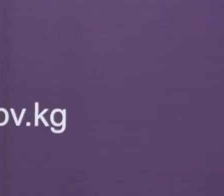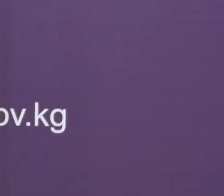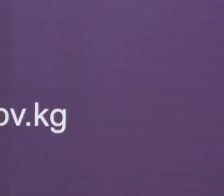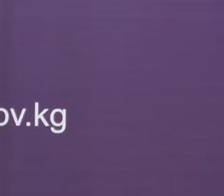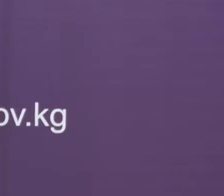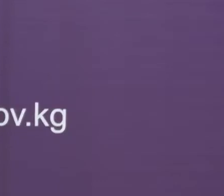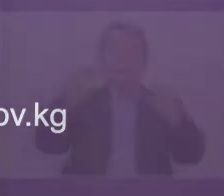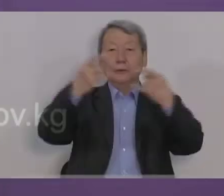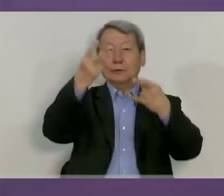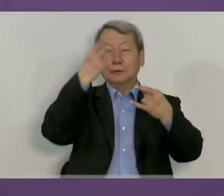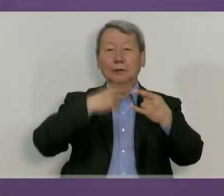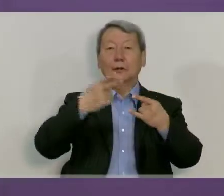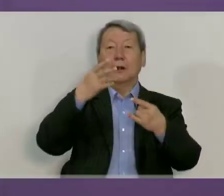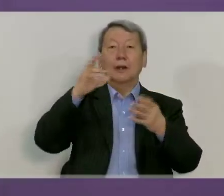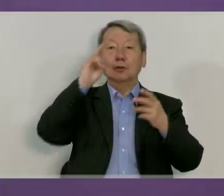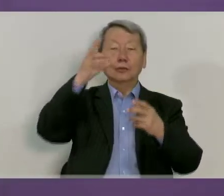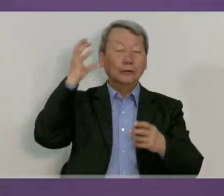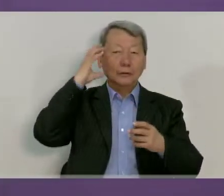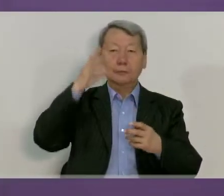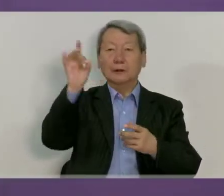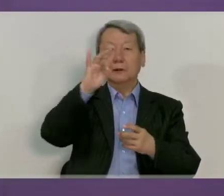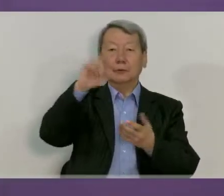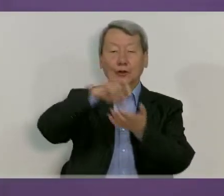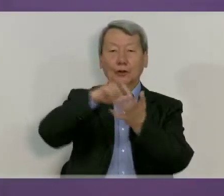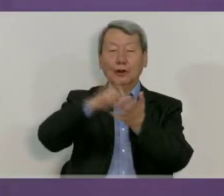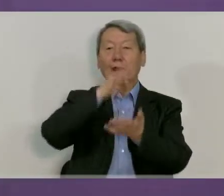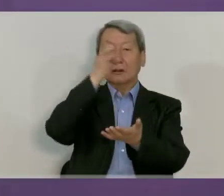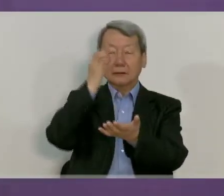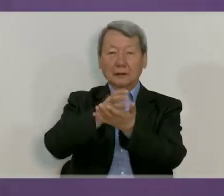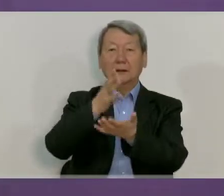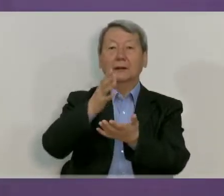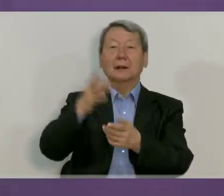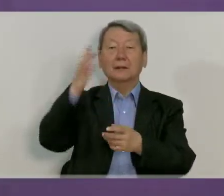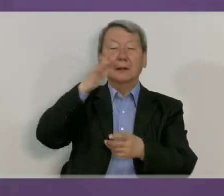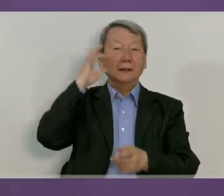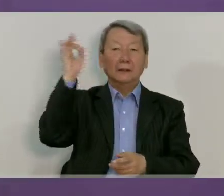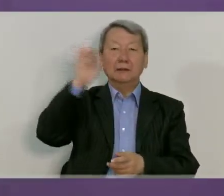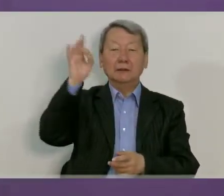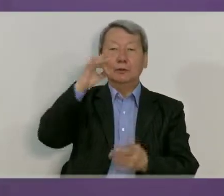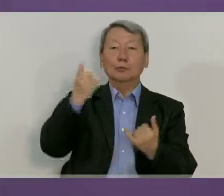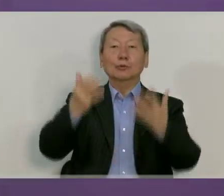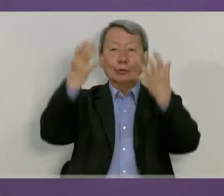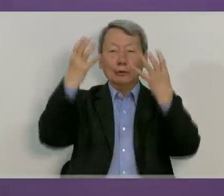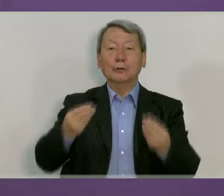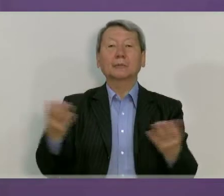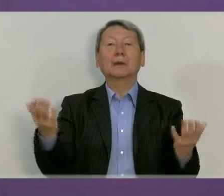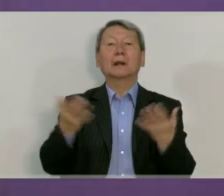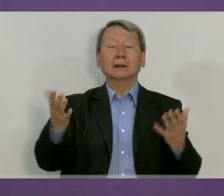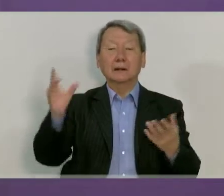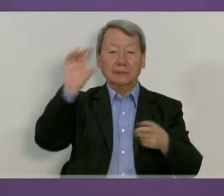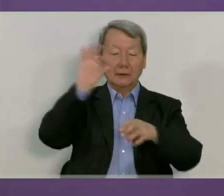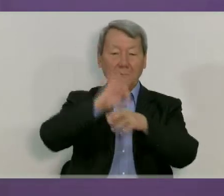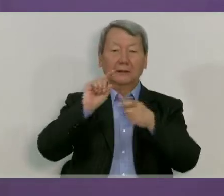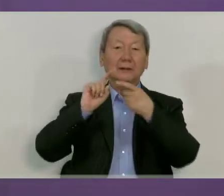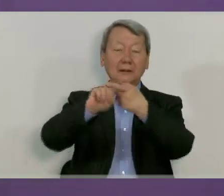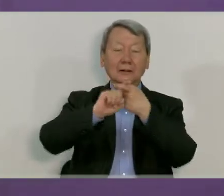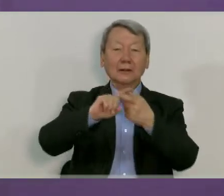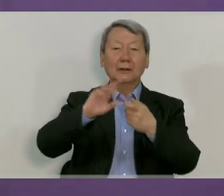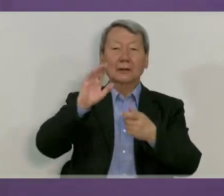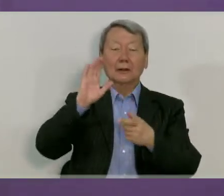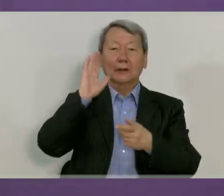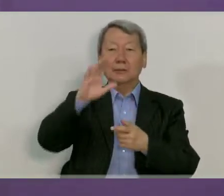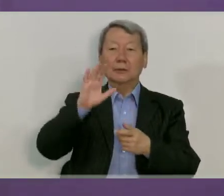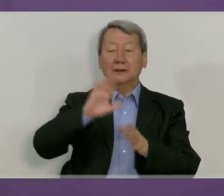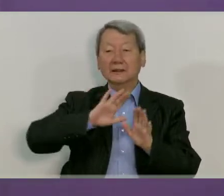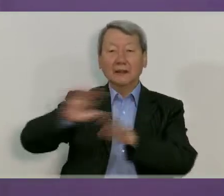Аруаңыздар, урматтуу телекөрүүчүлөр, радио кагармандар, республикалык штабтын пресс борборунда Кыргызстандагы бүгүнкү күнгө болгон эпидемиологиялык абал тууралуу